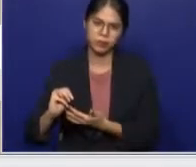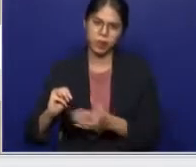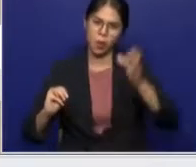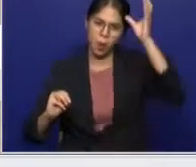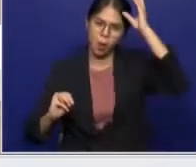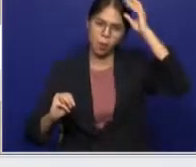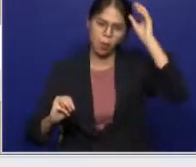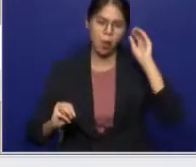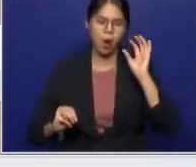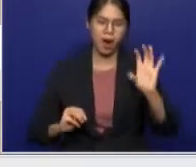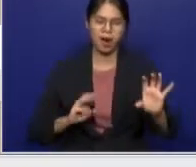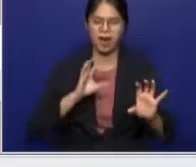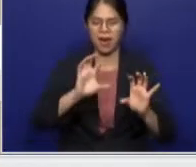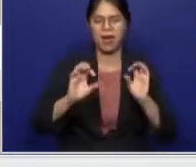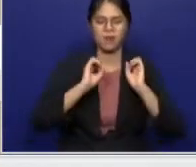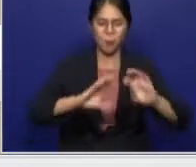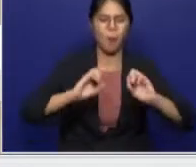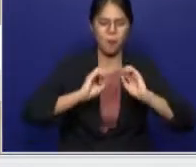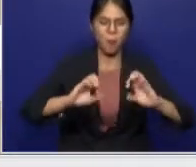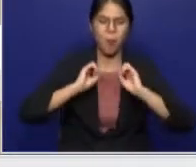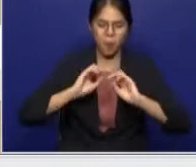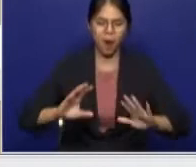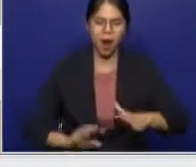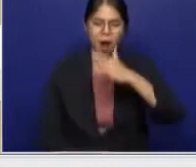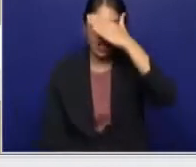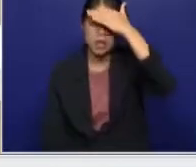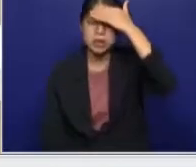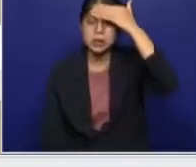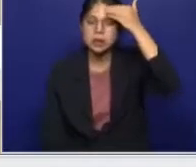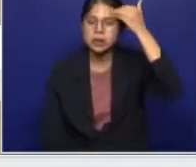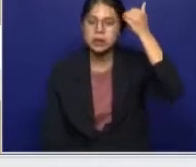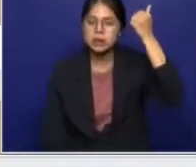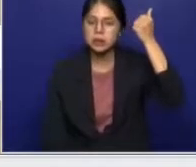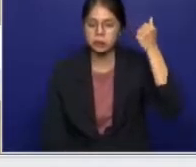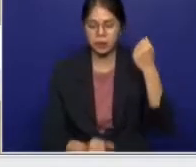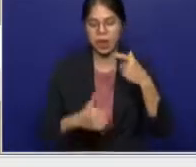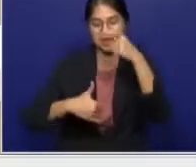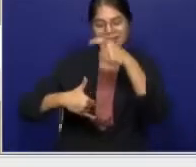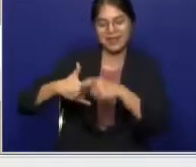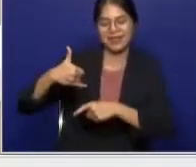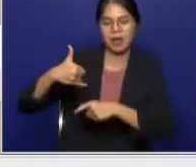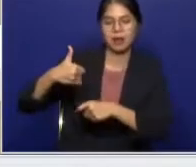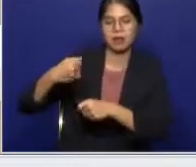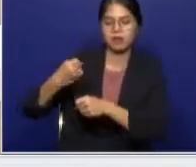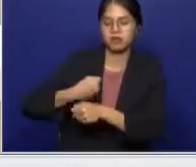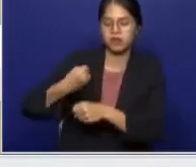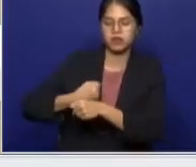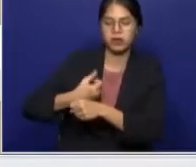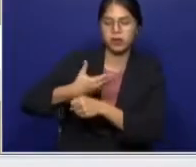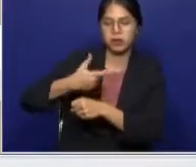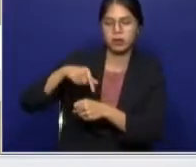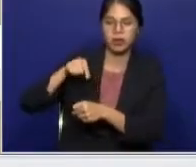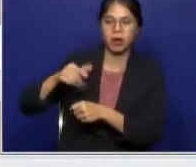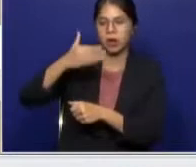รู้ทางวิชาการจนลืมเรื่องของการฝึกนิสัยคนในทางพระพุทธศาสน